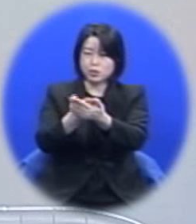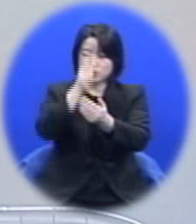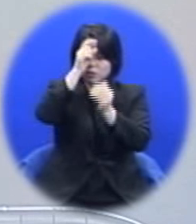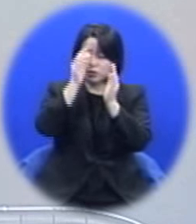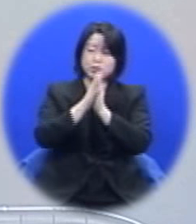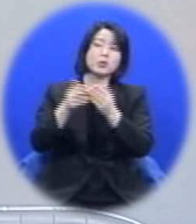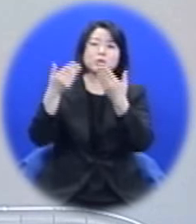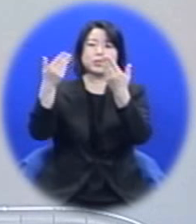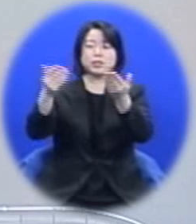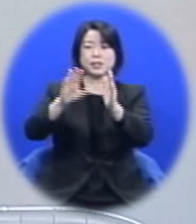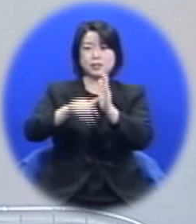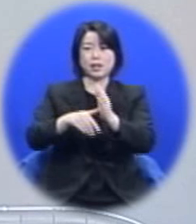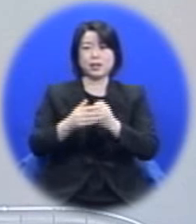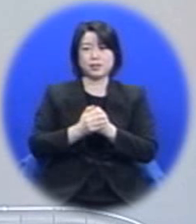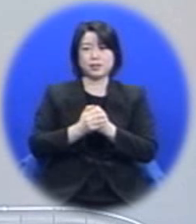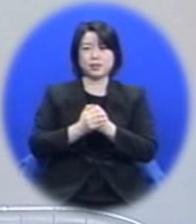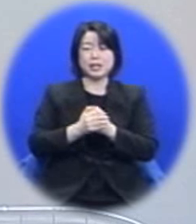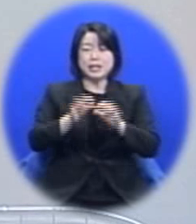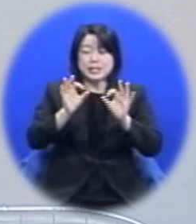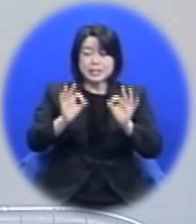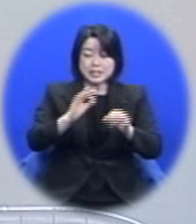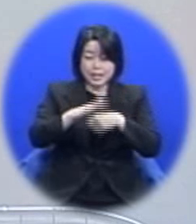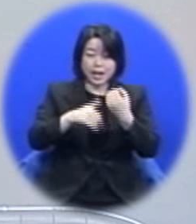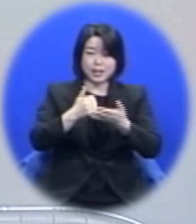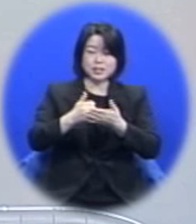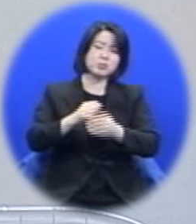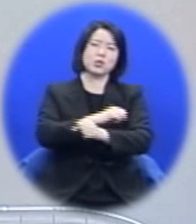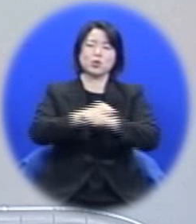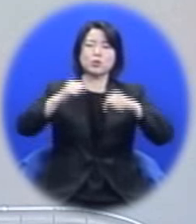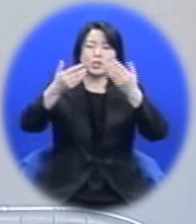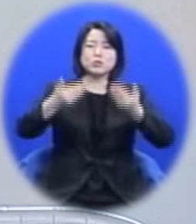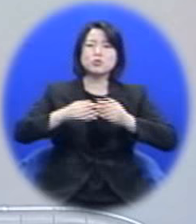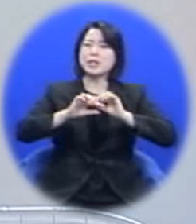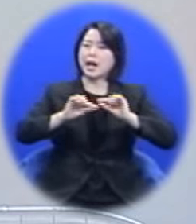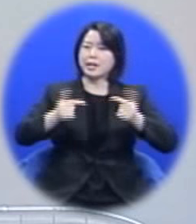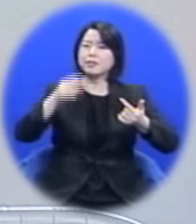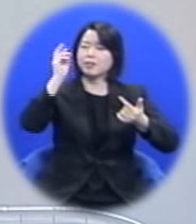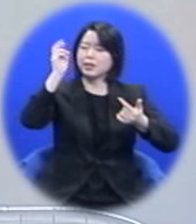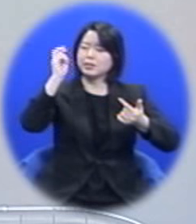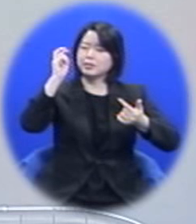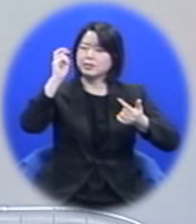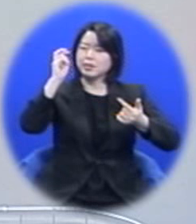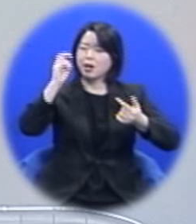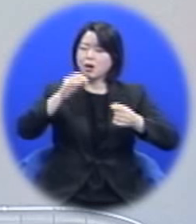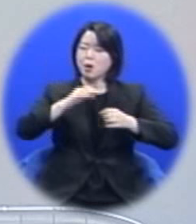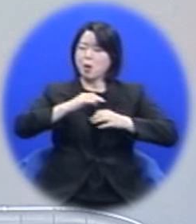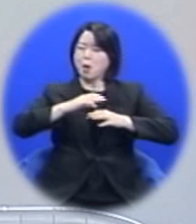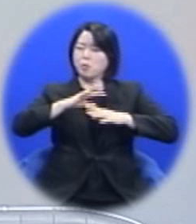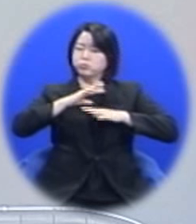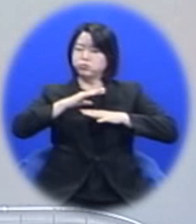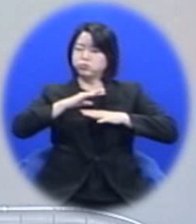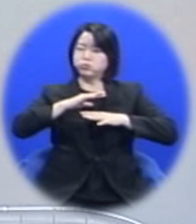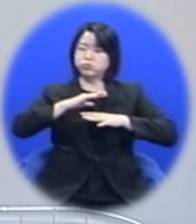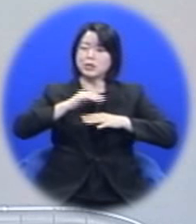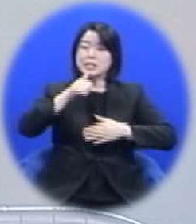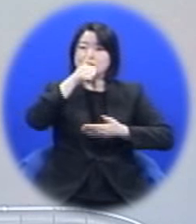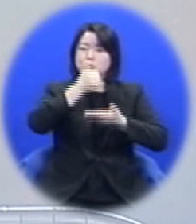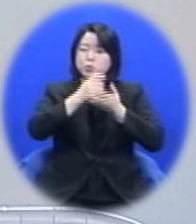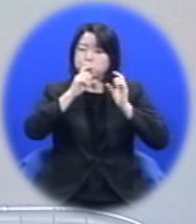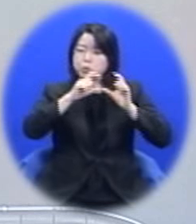때 이제는 하나님이 용서 안 하실 것 같은 이런 무서운 정죄감에 사로잡힐 때가